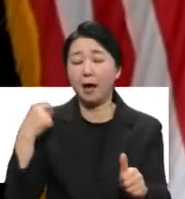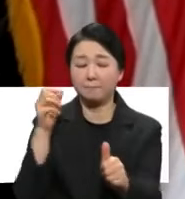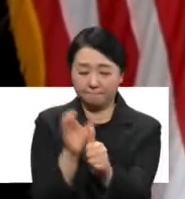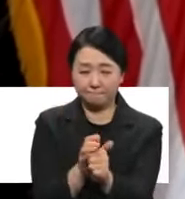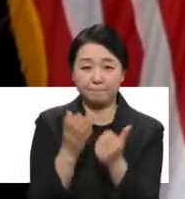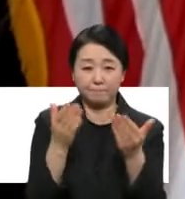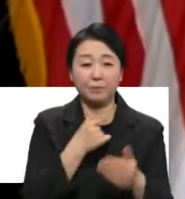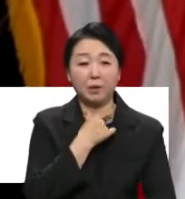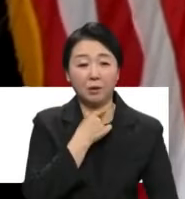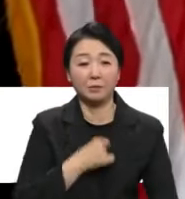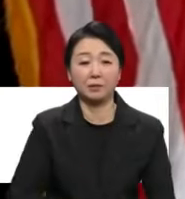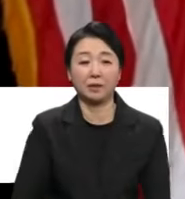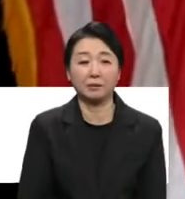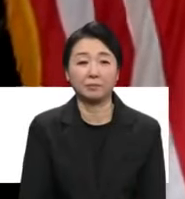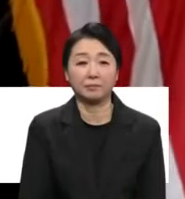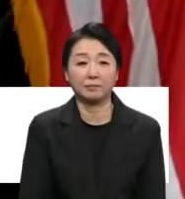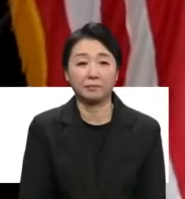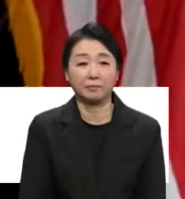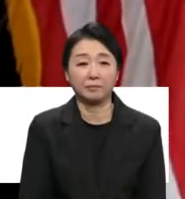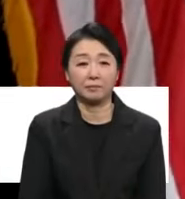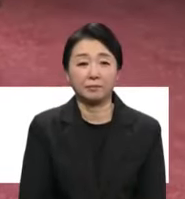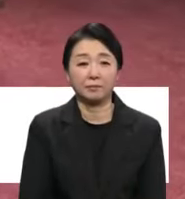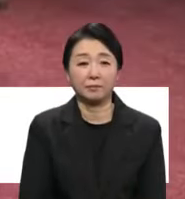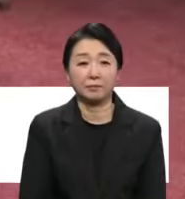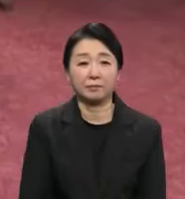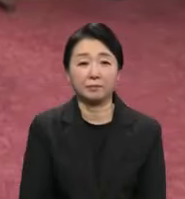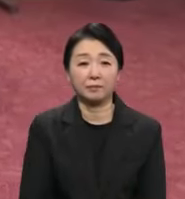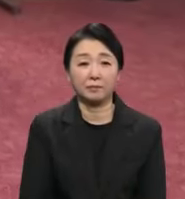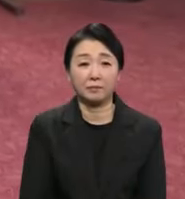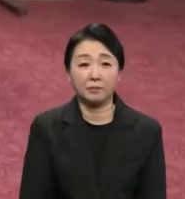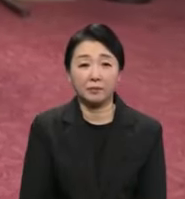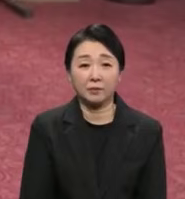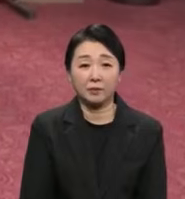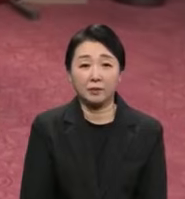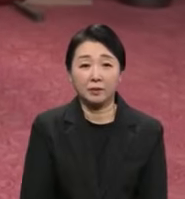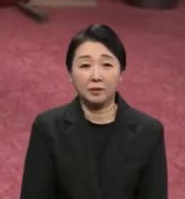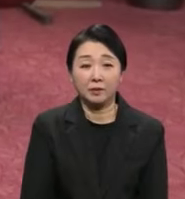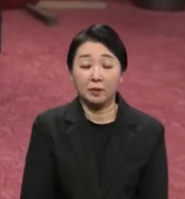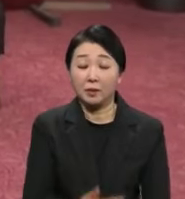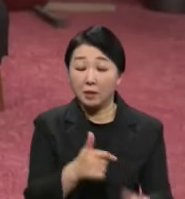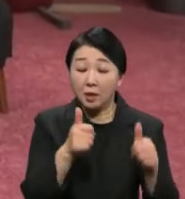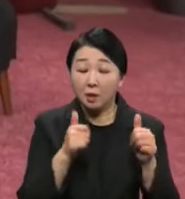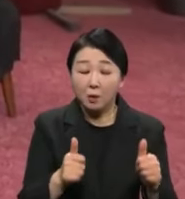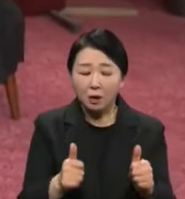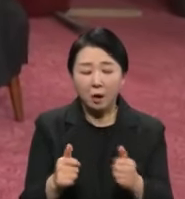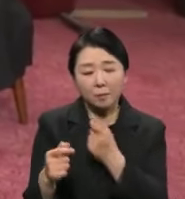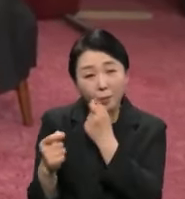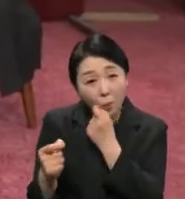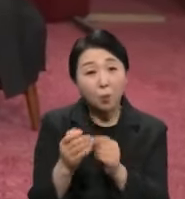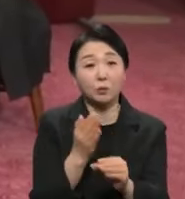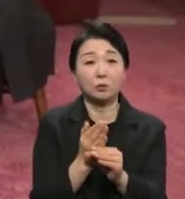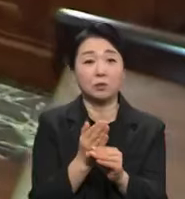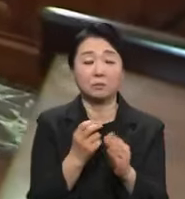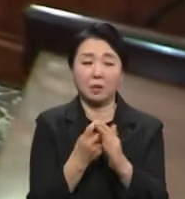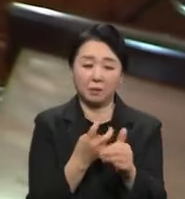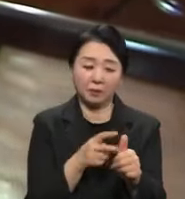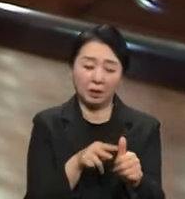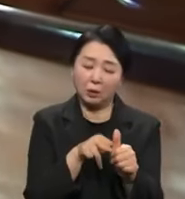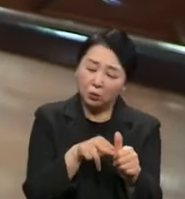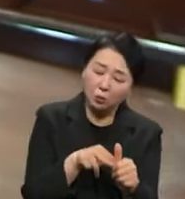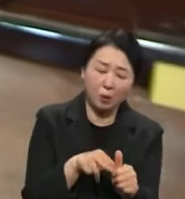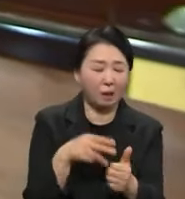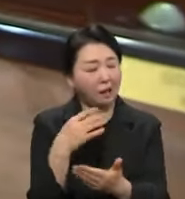but I'm leaving it up to the Supreme Court. 현지 언론은 대법관 다수가 보수 성향이라 후보 자격 박탈에